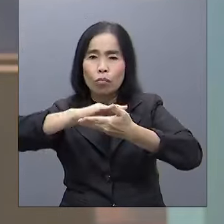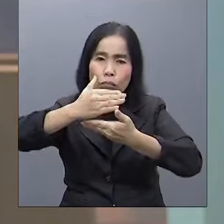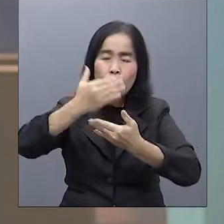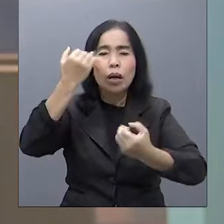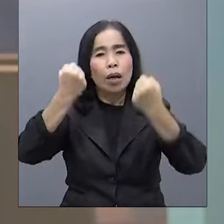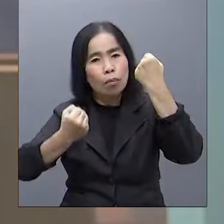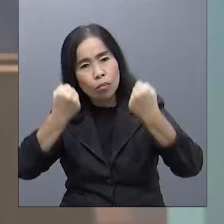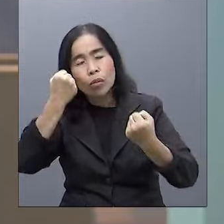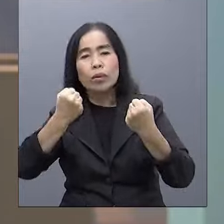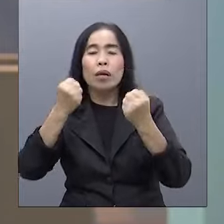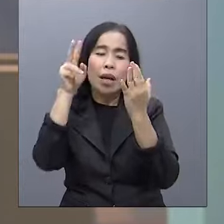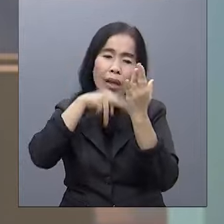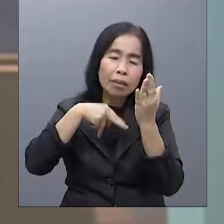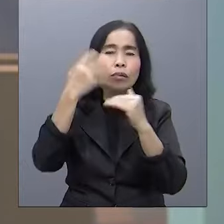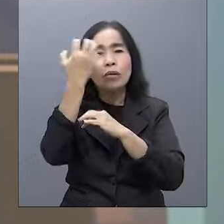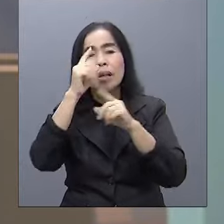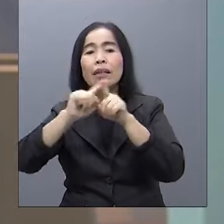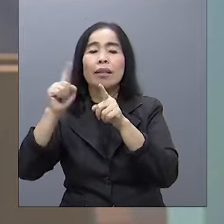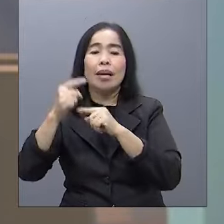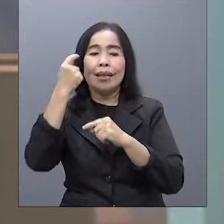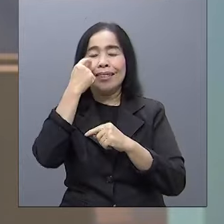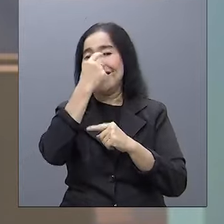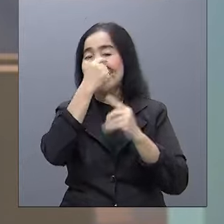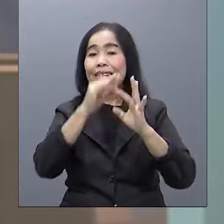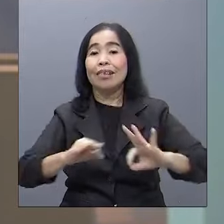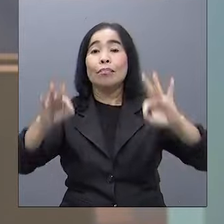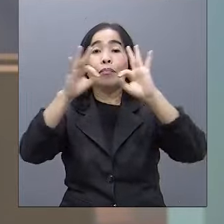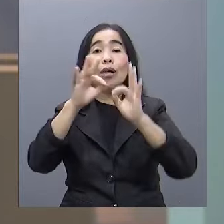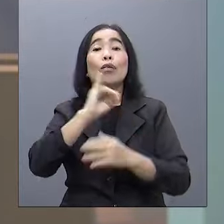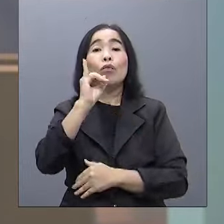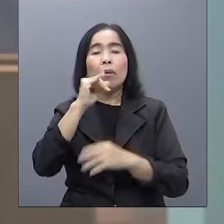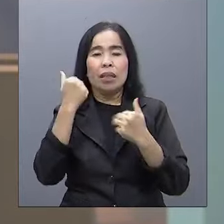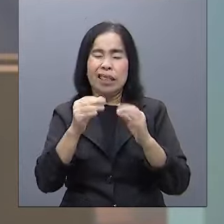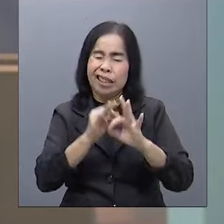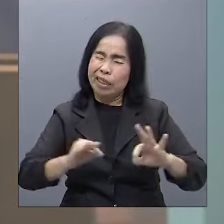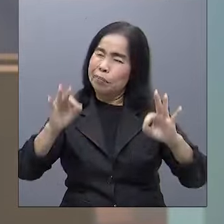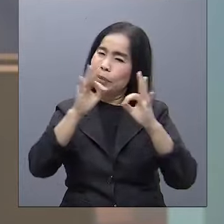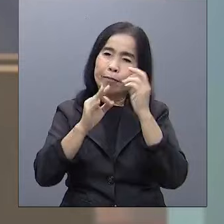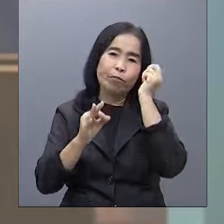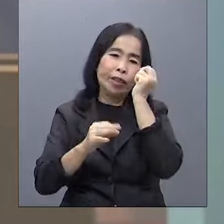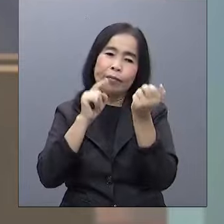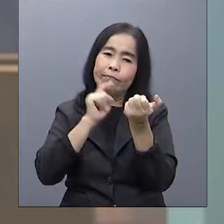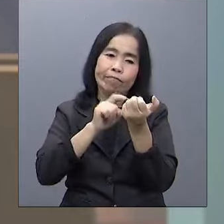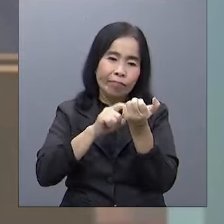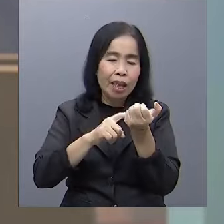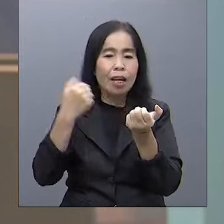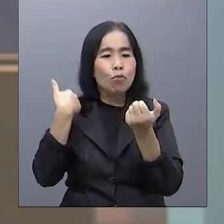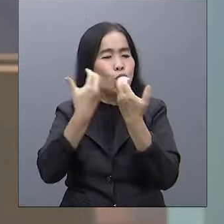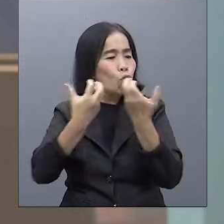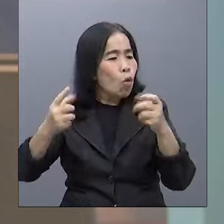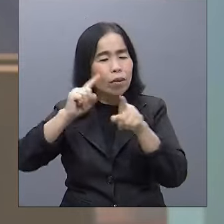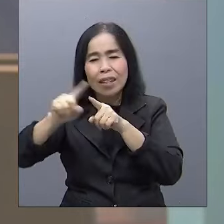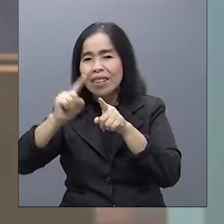ชีวิตต่างๆของเราค่ะคุณผู้ชมคะเข้ามาเกี่ยวข้องมากขึ้นโดยเฉพาะสมาร์ทโฟนแล้วอุปกรณ์ไอทีต่างๆที่เ